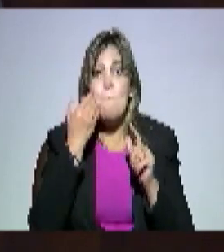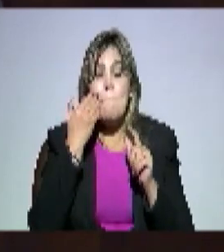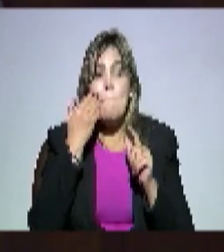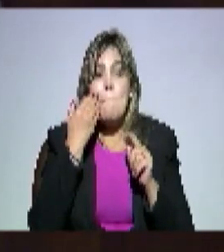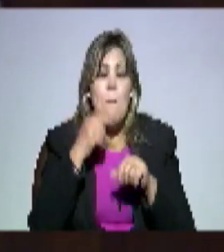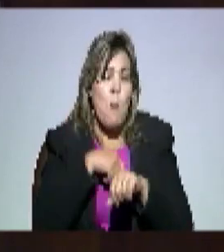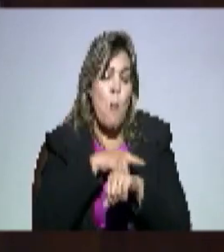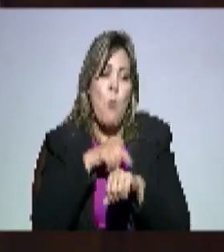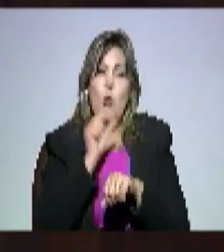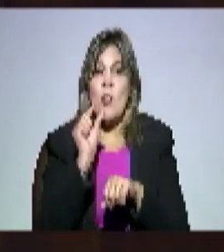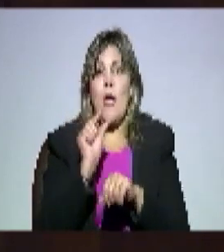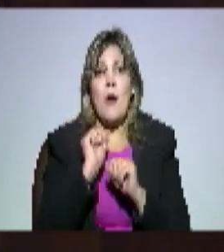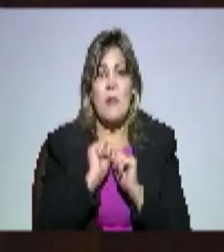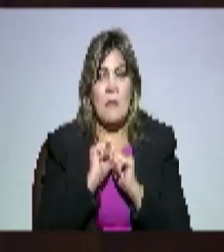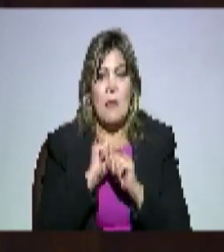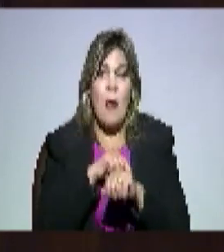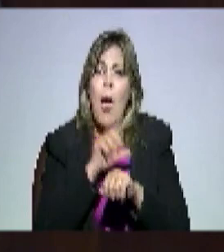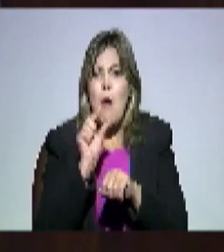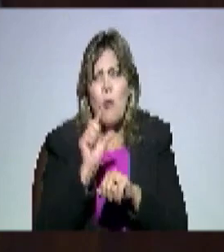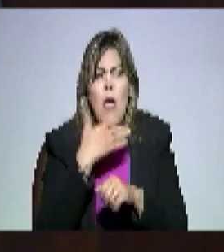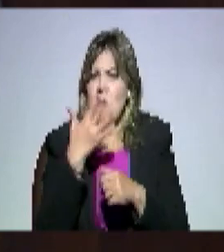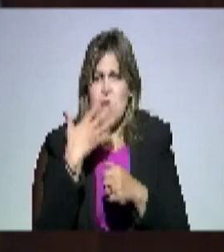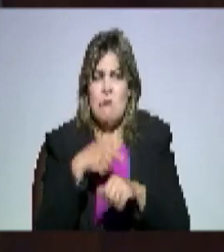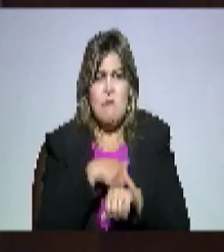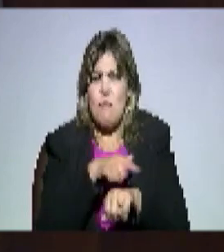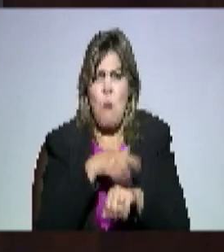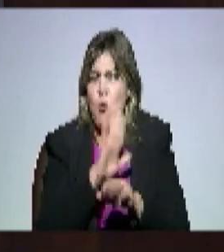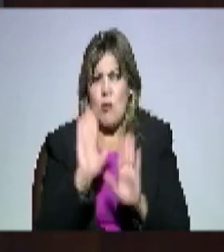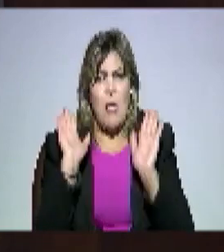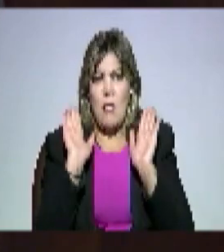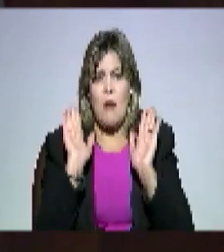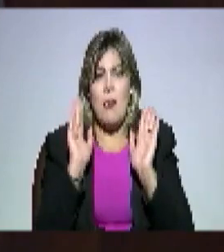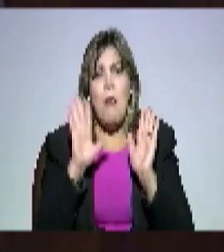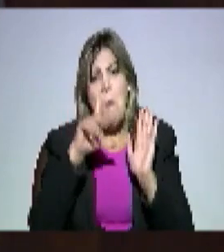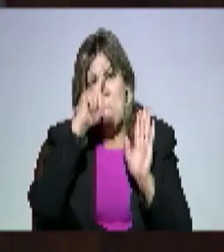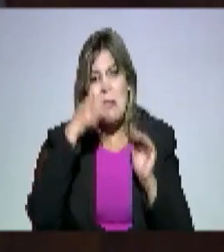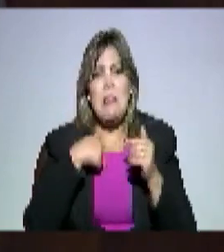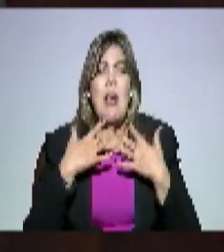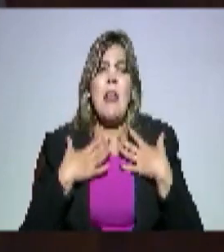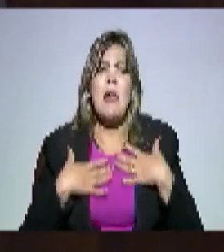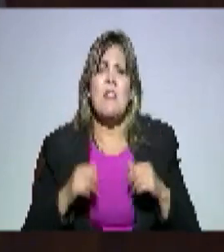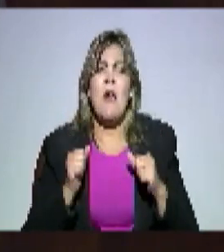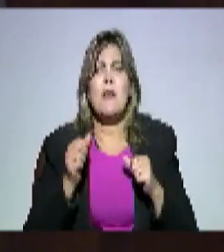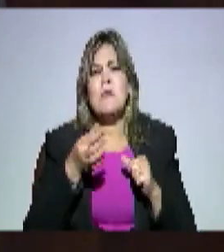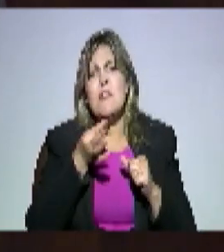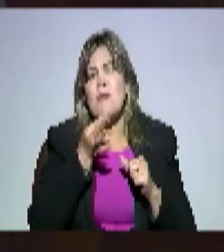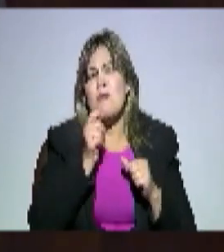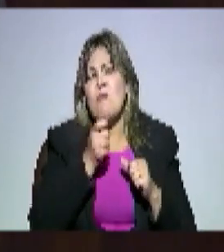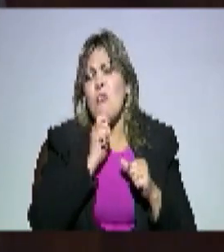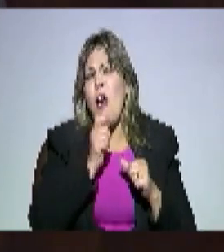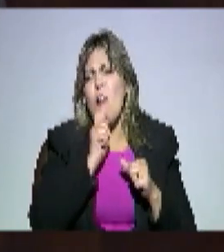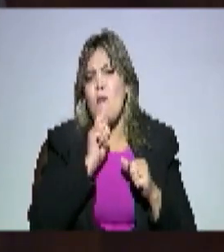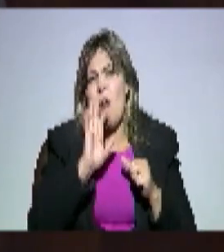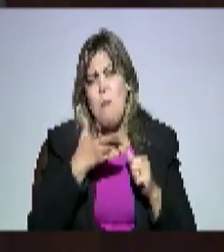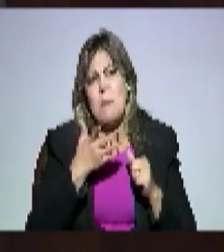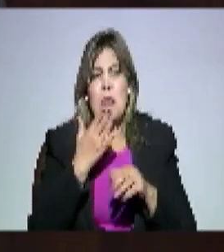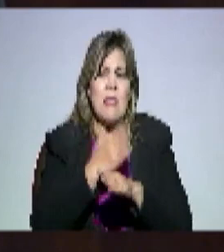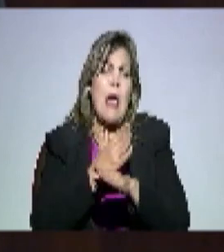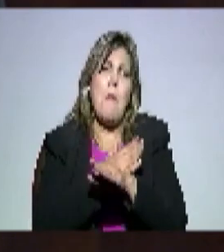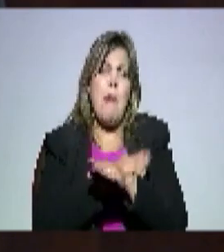انواع الترك طيب انا مش بقدر اصوم انقطاعي لظروف صحيه مش بقدر اصوم انقطاعي